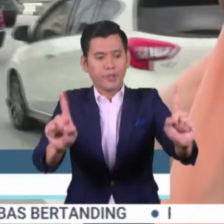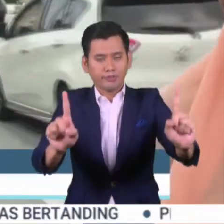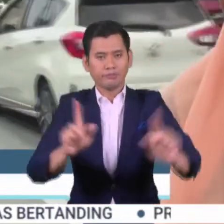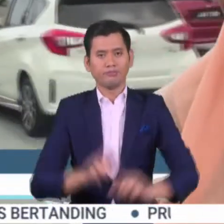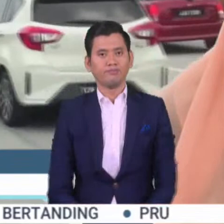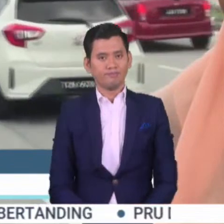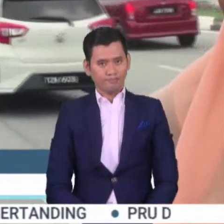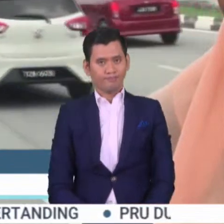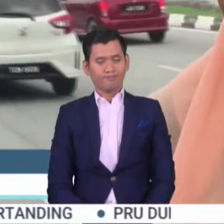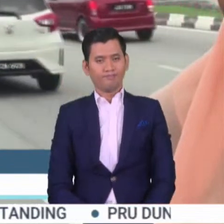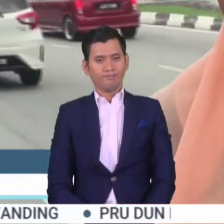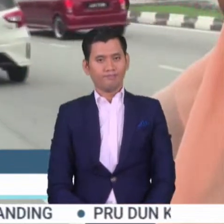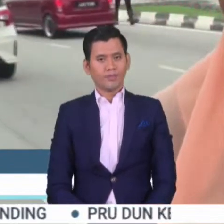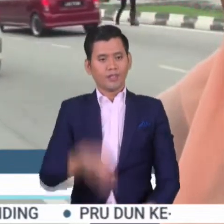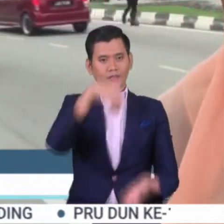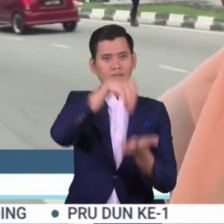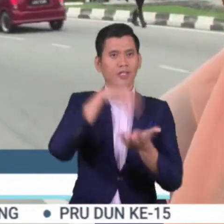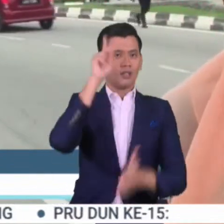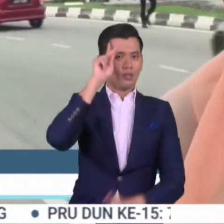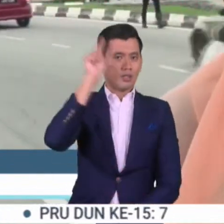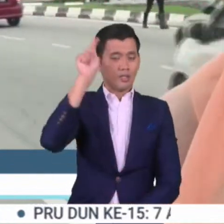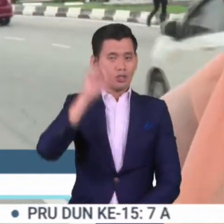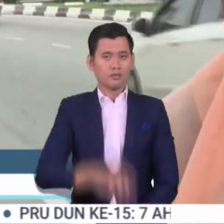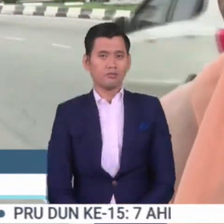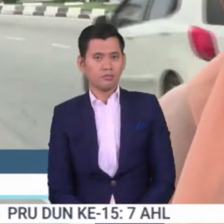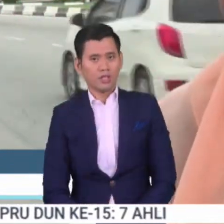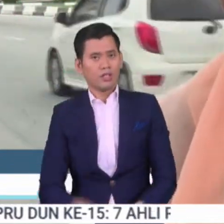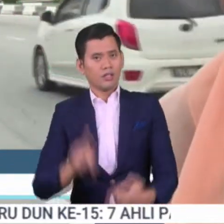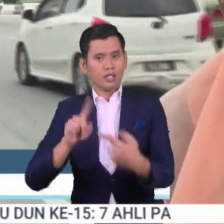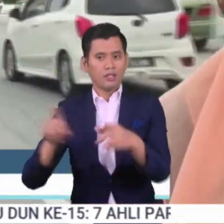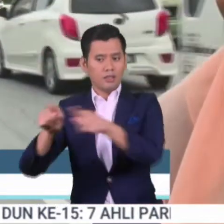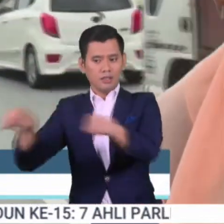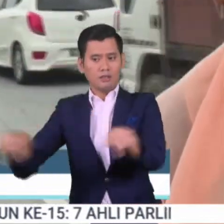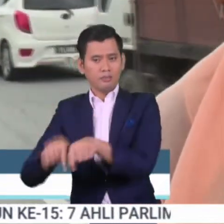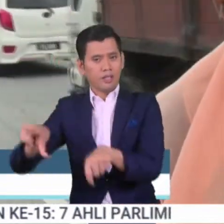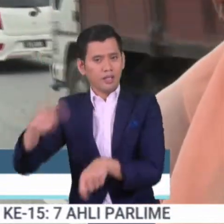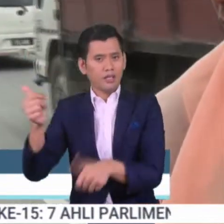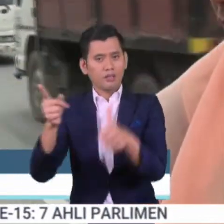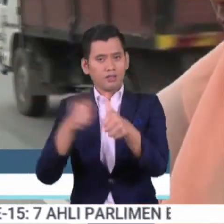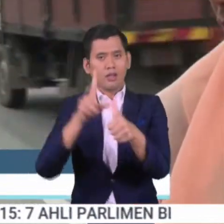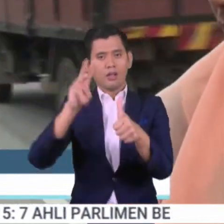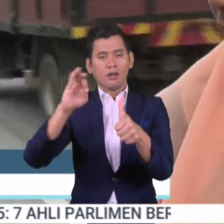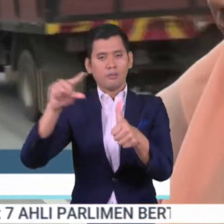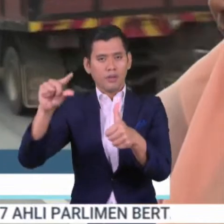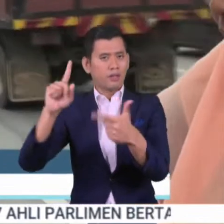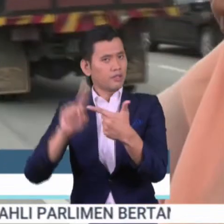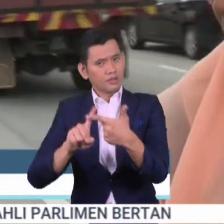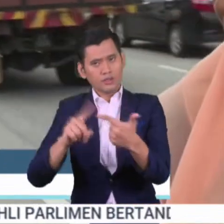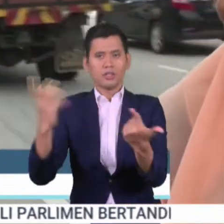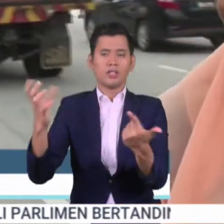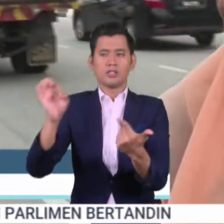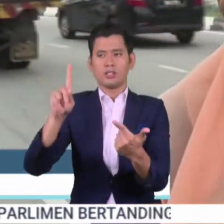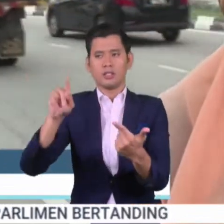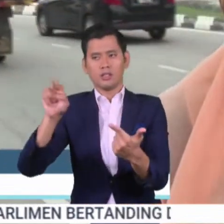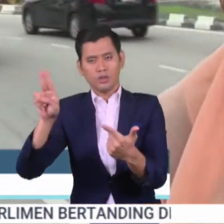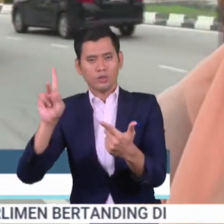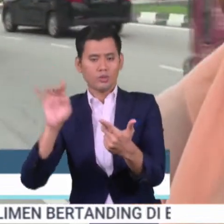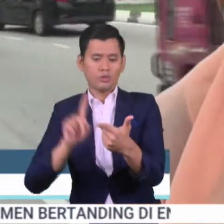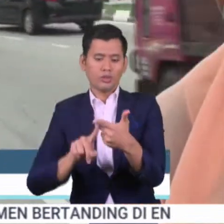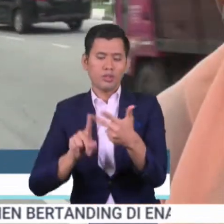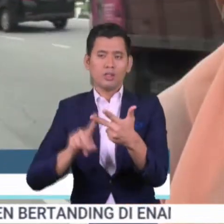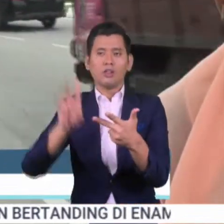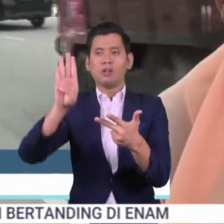ada di Kuala Terengganu ataupun di daerah lain, di Marang, Hasil Pemantik, di Marang, di Setiu, di